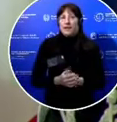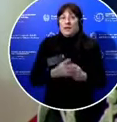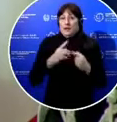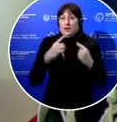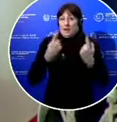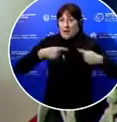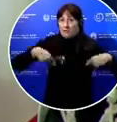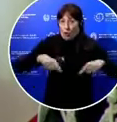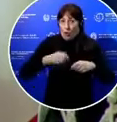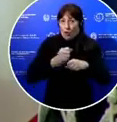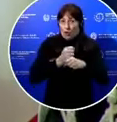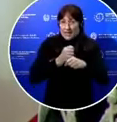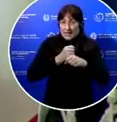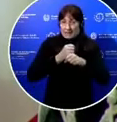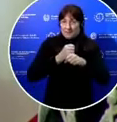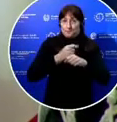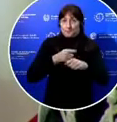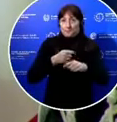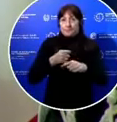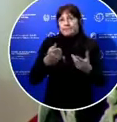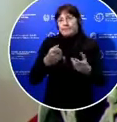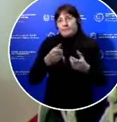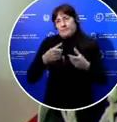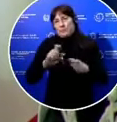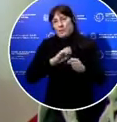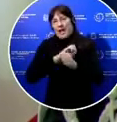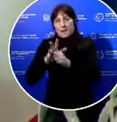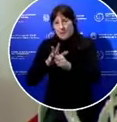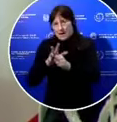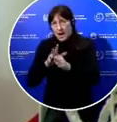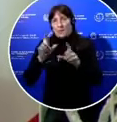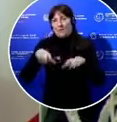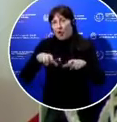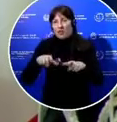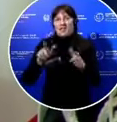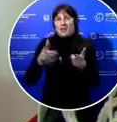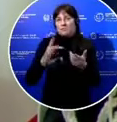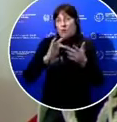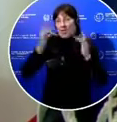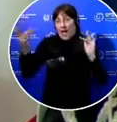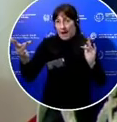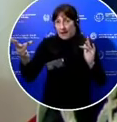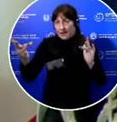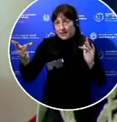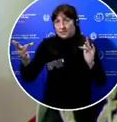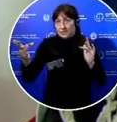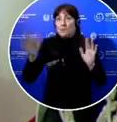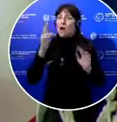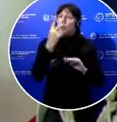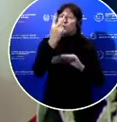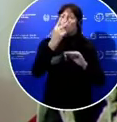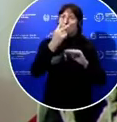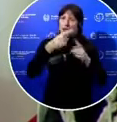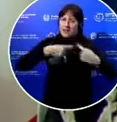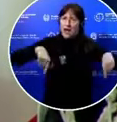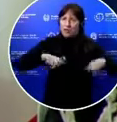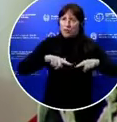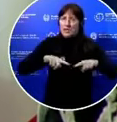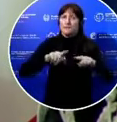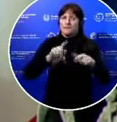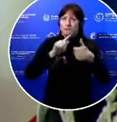stati svolti, a causa della pandemia, attraverso una modalità online, ad eccezione di 2 tavoli, il tavolo